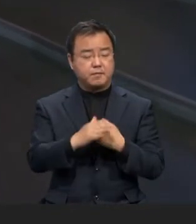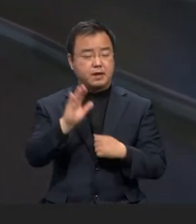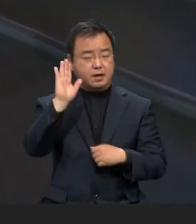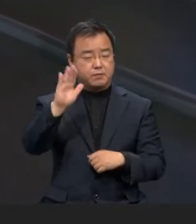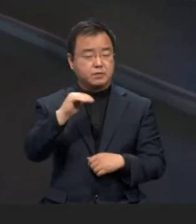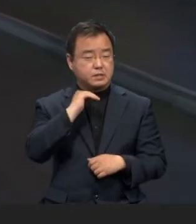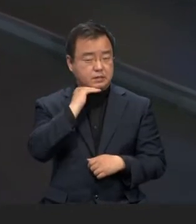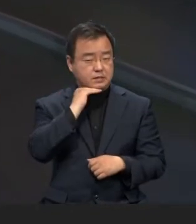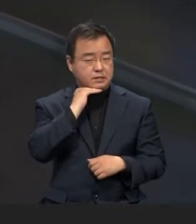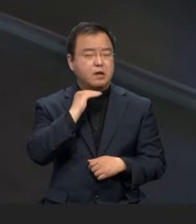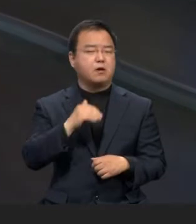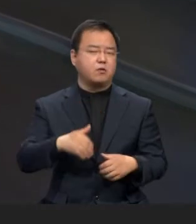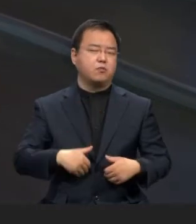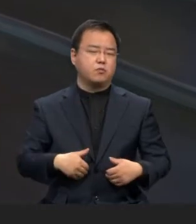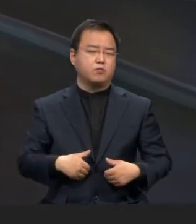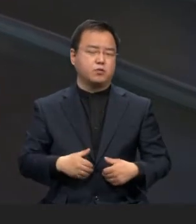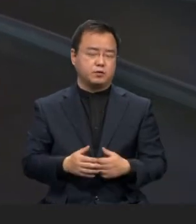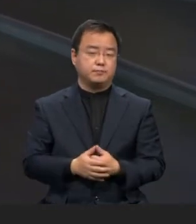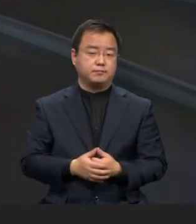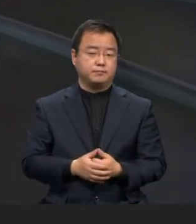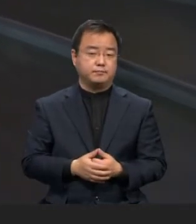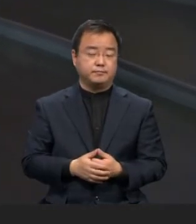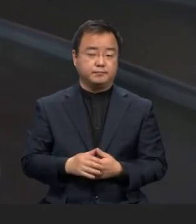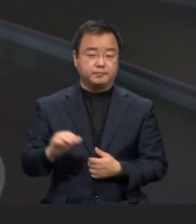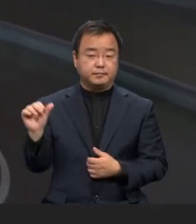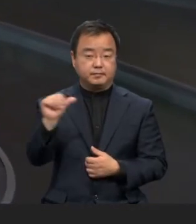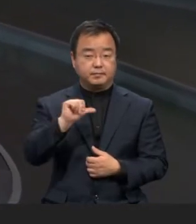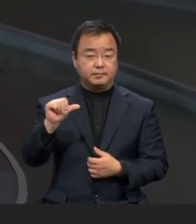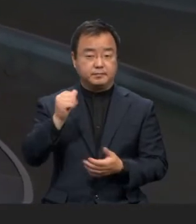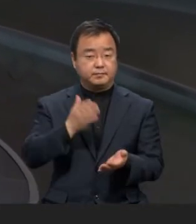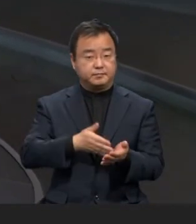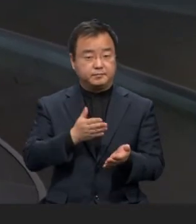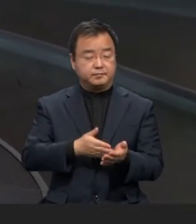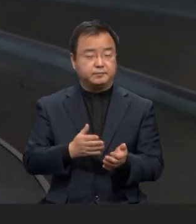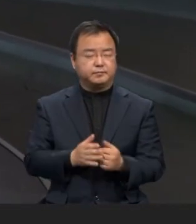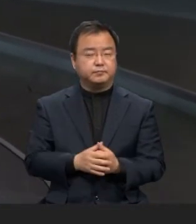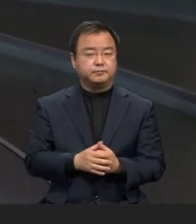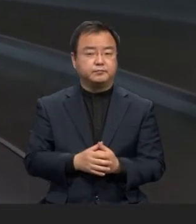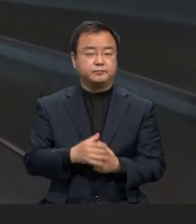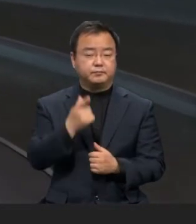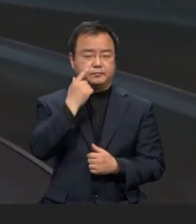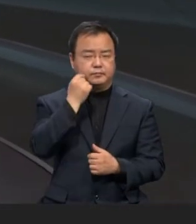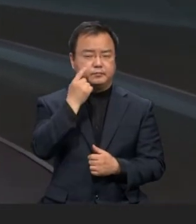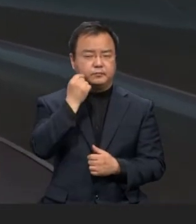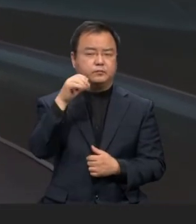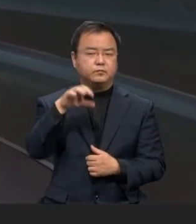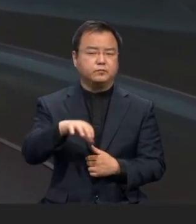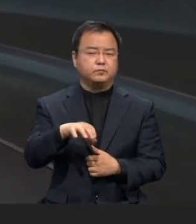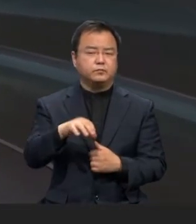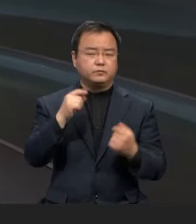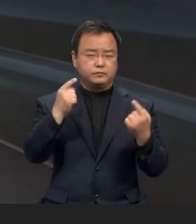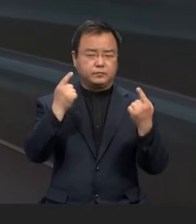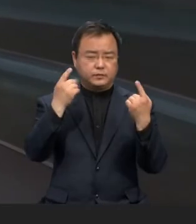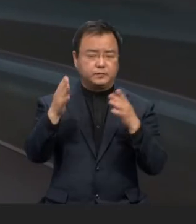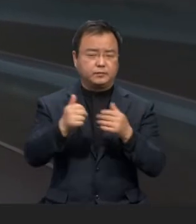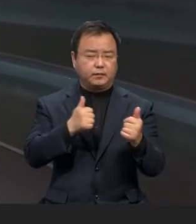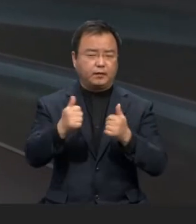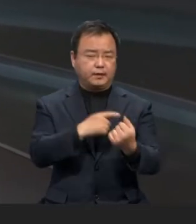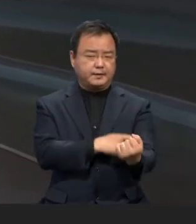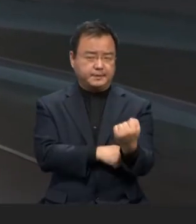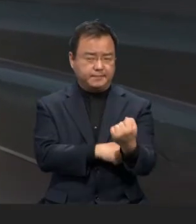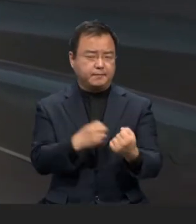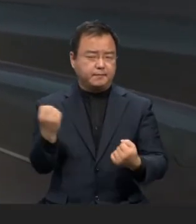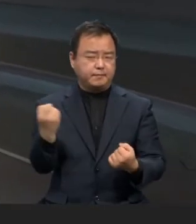될 것 같습니다. 자, 이번에는 아시아 소식인데 오랜만입니다. 일본에서 대학에 떨어진 경쟁력을 좀 높이기 위해서